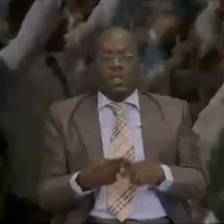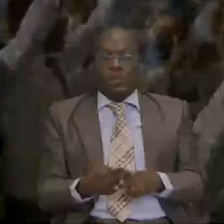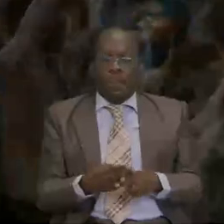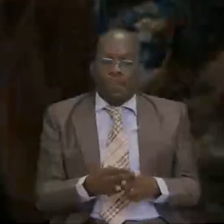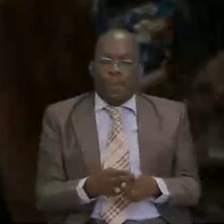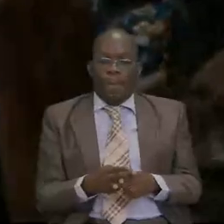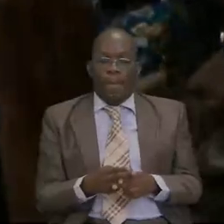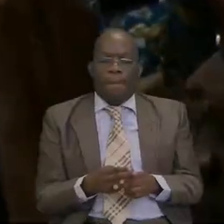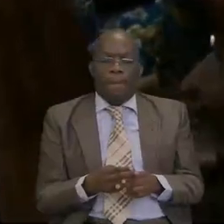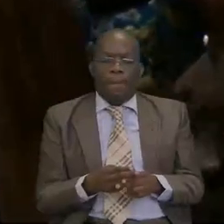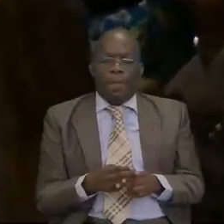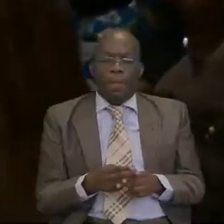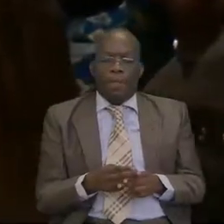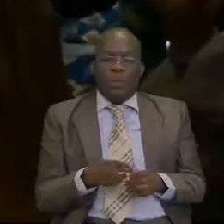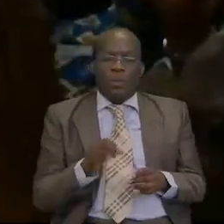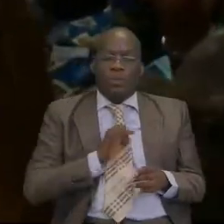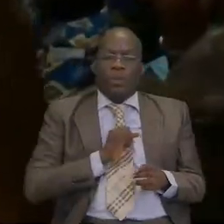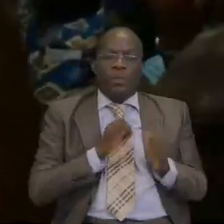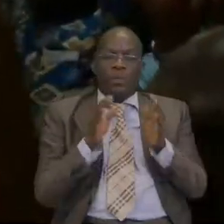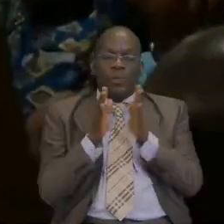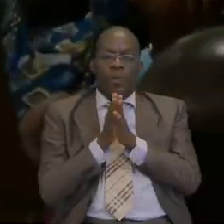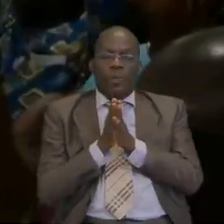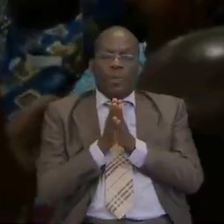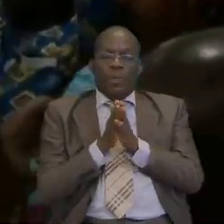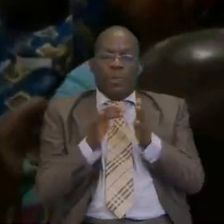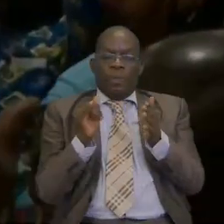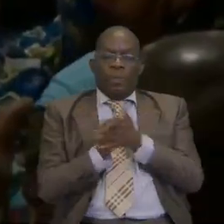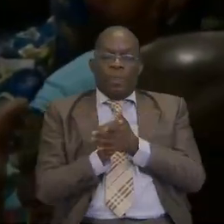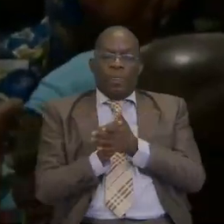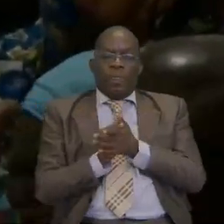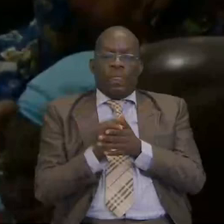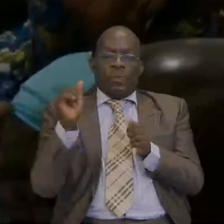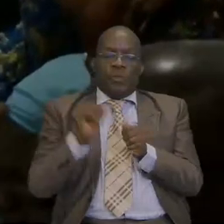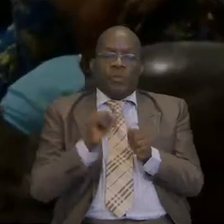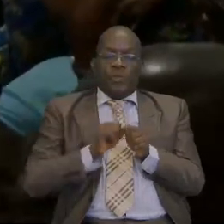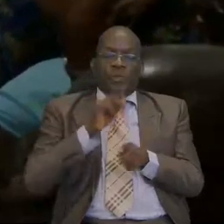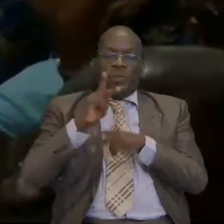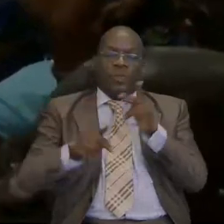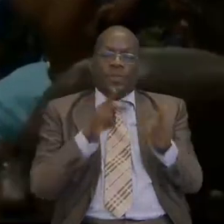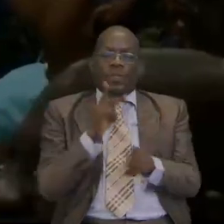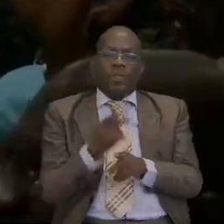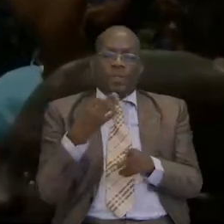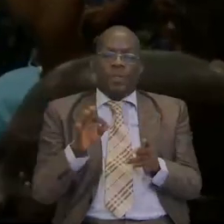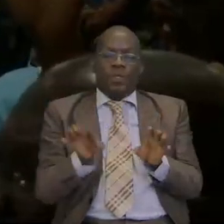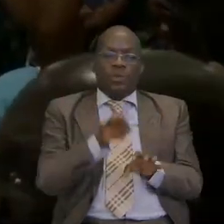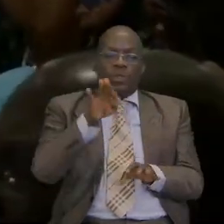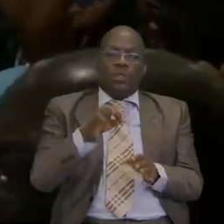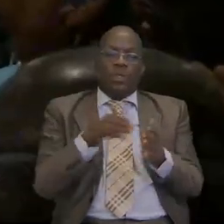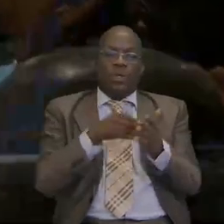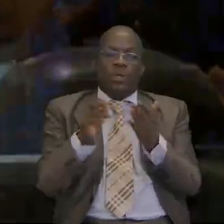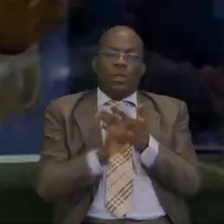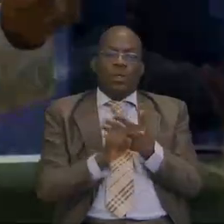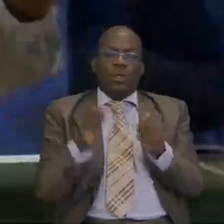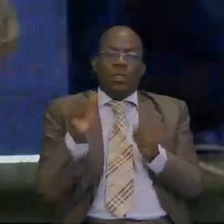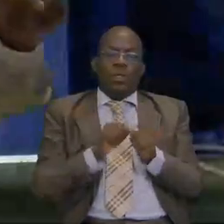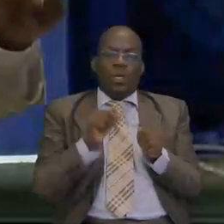Jésus, je prie que toute forme de faiblesse spirituelle,